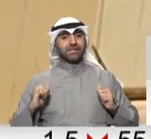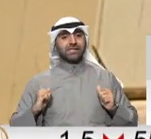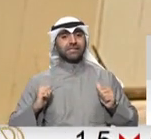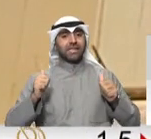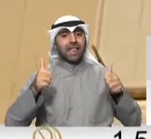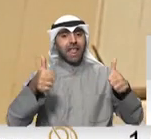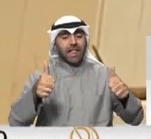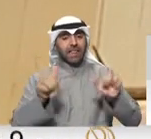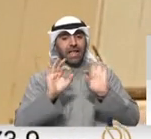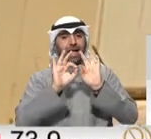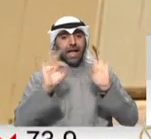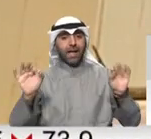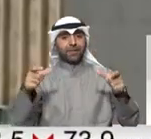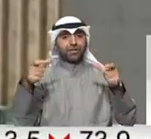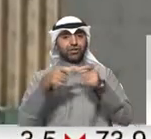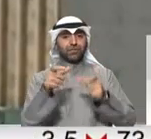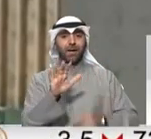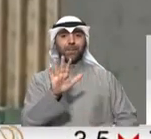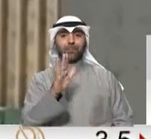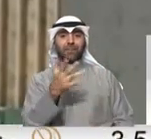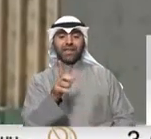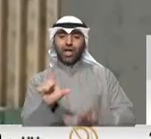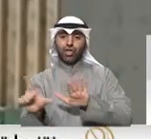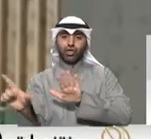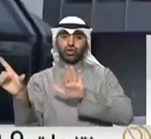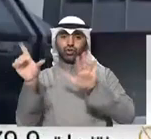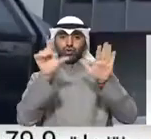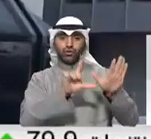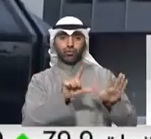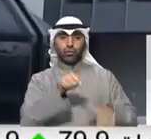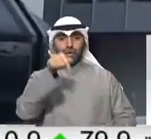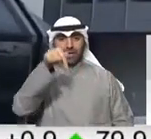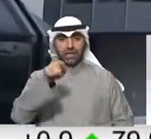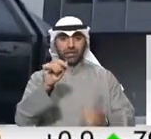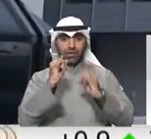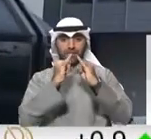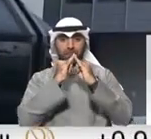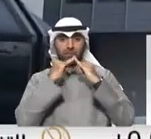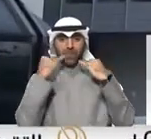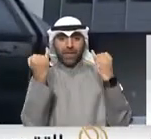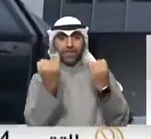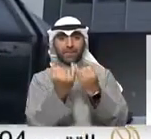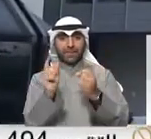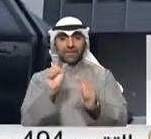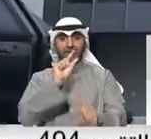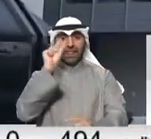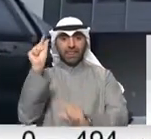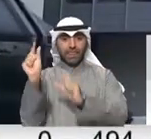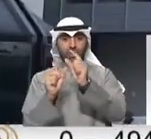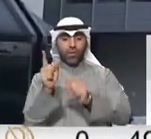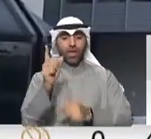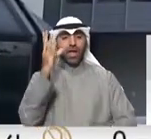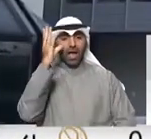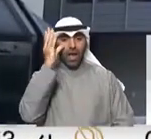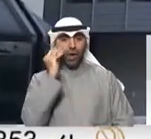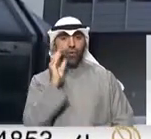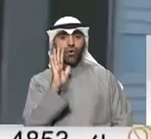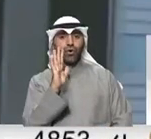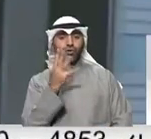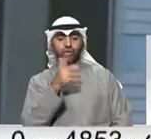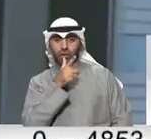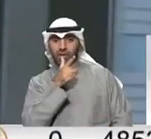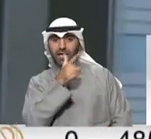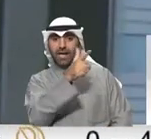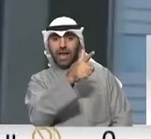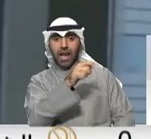طهران نهاية الأسبوع الماضي. كما سينصب تركيز جدول أعمال الاجتماع على قضايا أخرى كاتفاقية آكوس